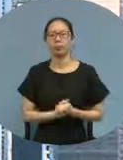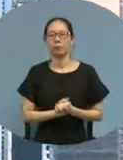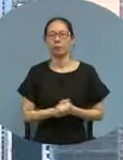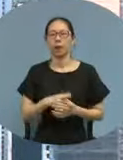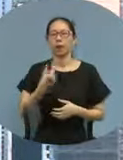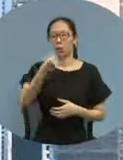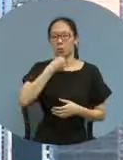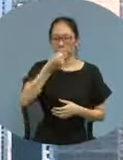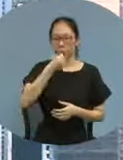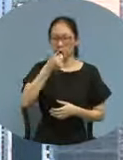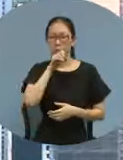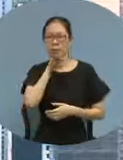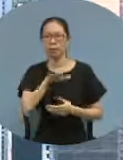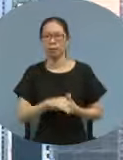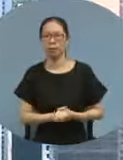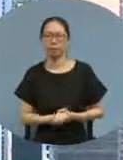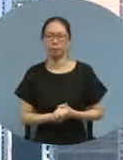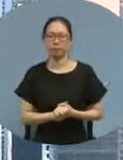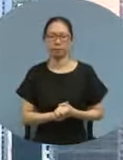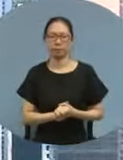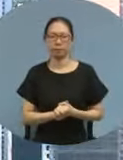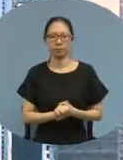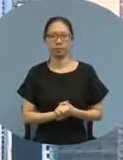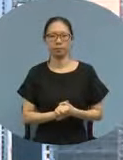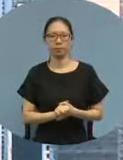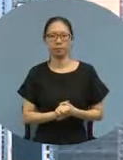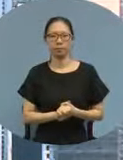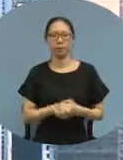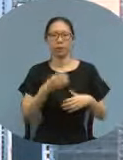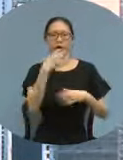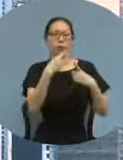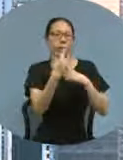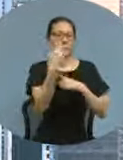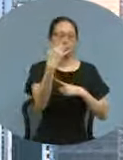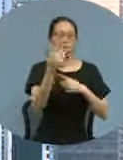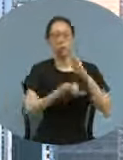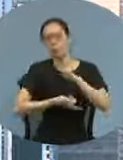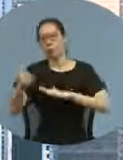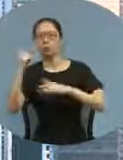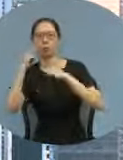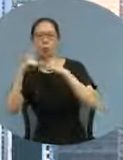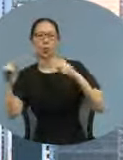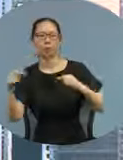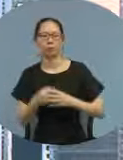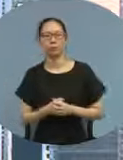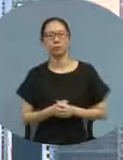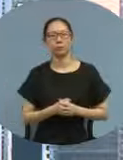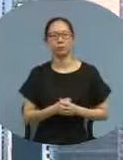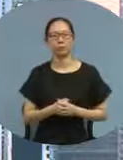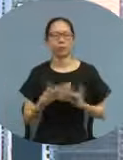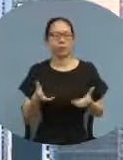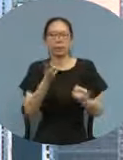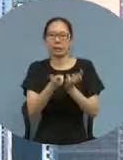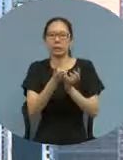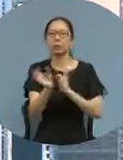於報傳即是報導轉述說有五位香港人士潛逃台灣，